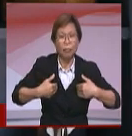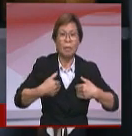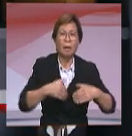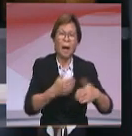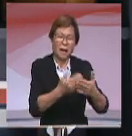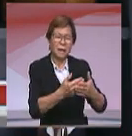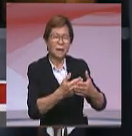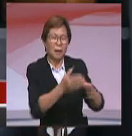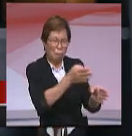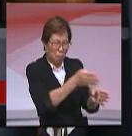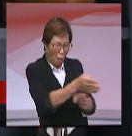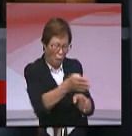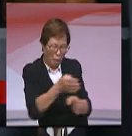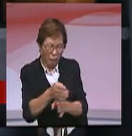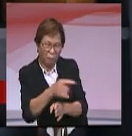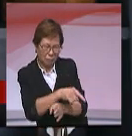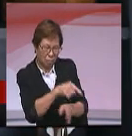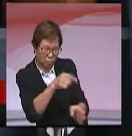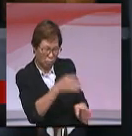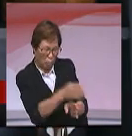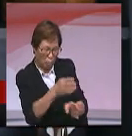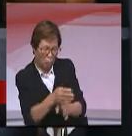dalam senarai yang tidak dibenarkan.